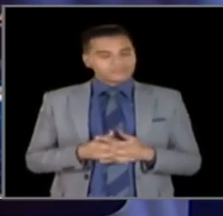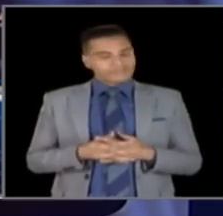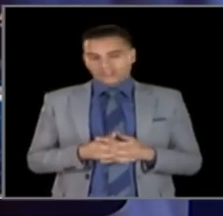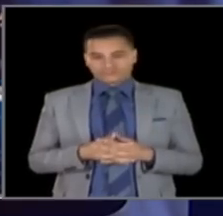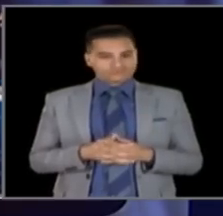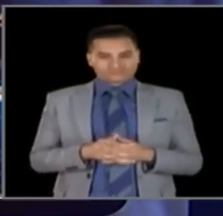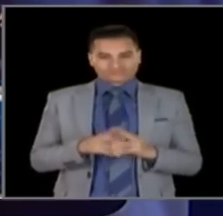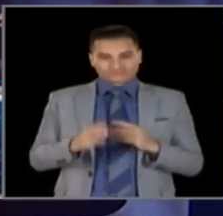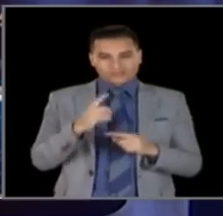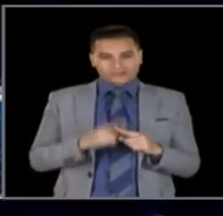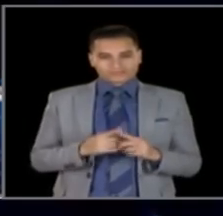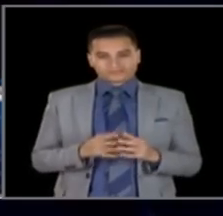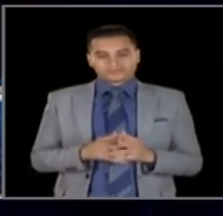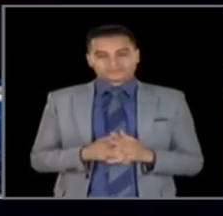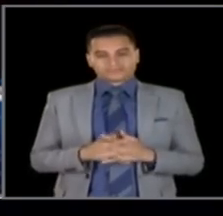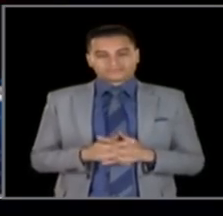ينفعش. اجابه خاطئه.